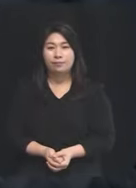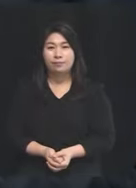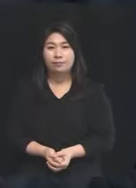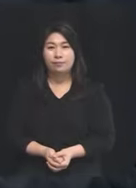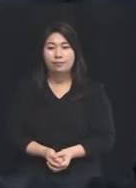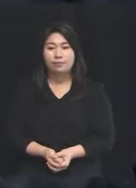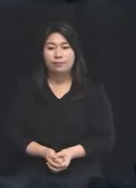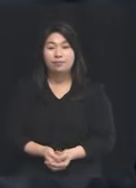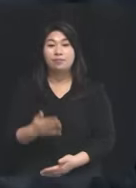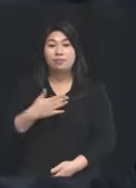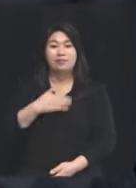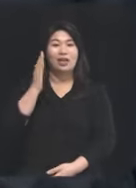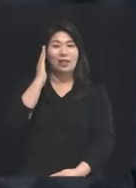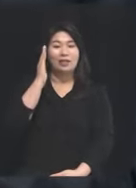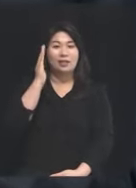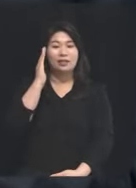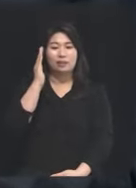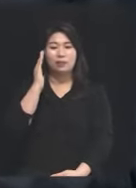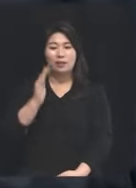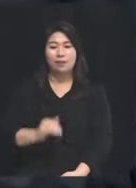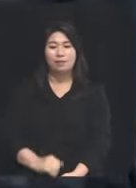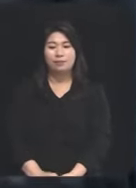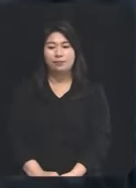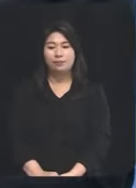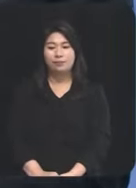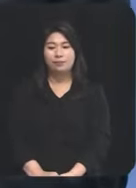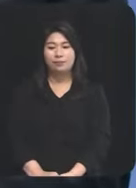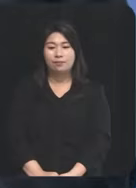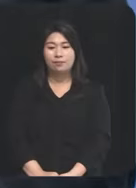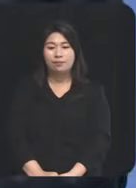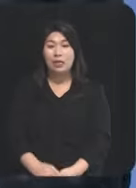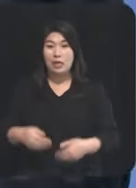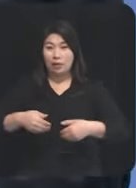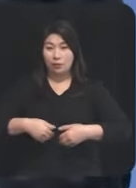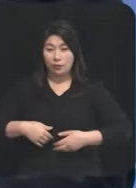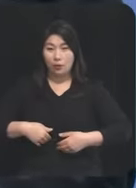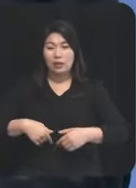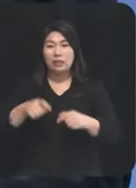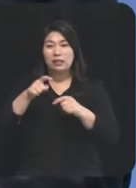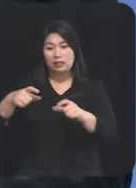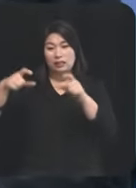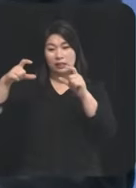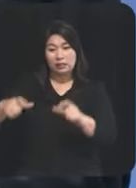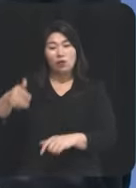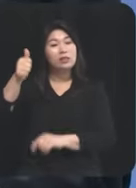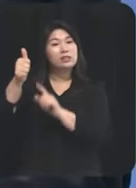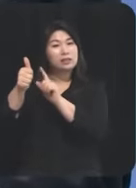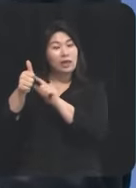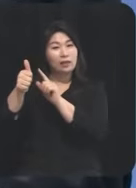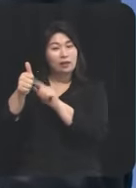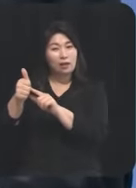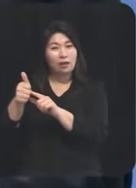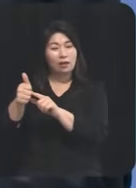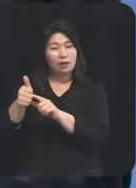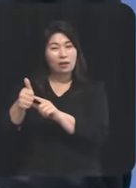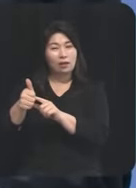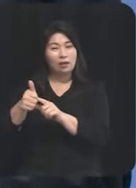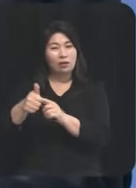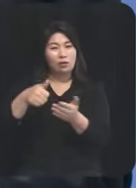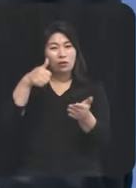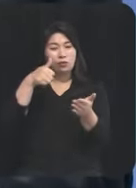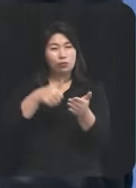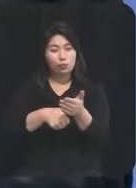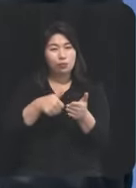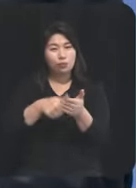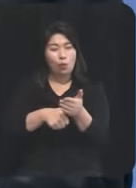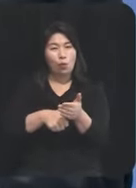18년 당시와 예, 제가 말씀드리겠습니다. 필요한 경우 인정되는 경우에 네. 해당 지자체장에게 주민투표법 제8조에